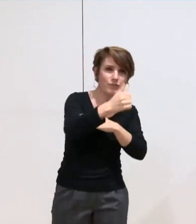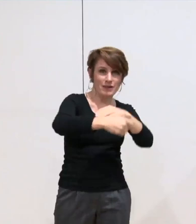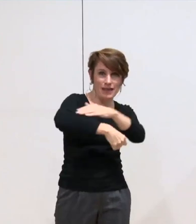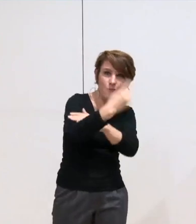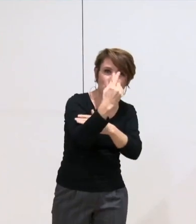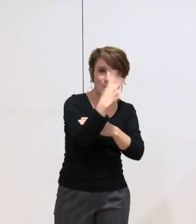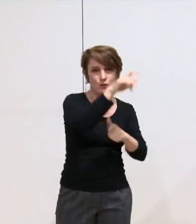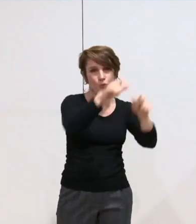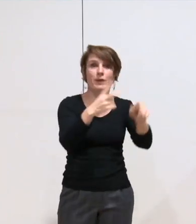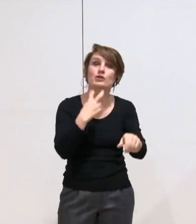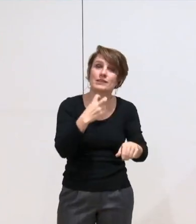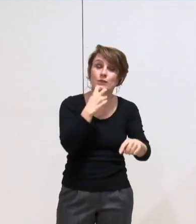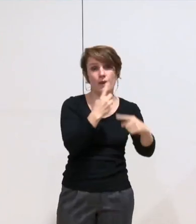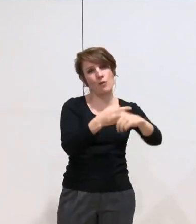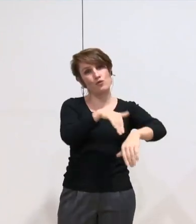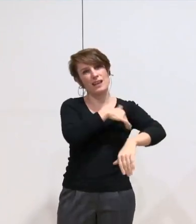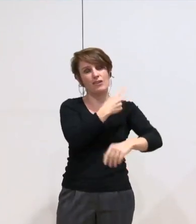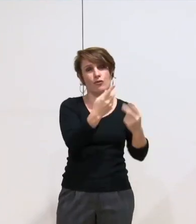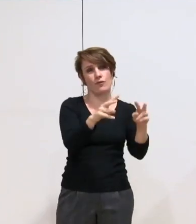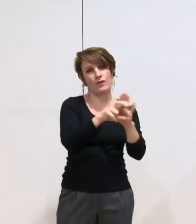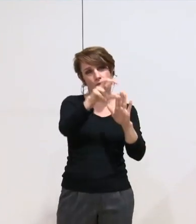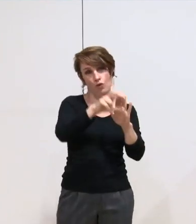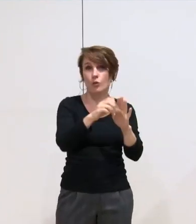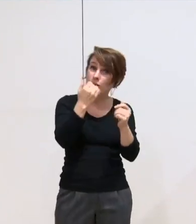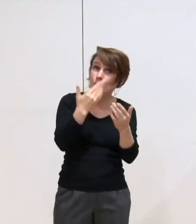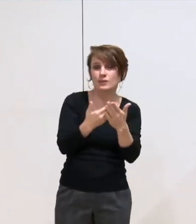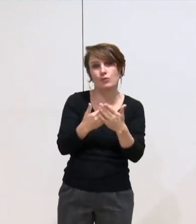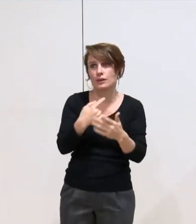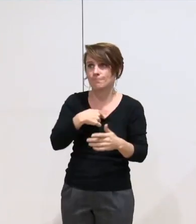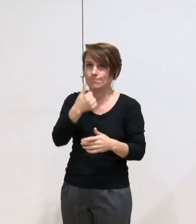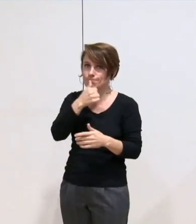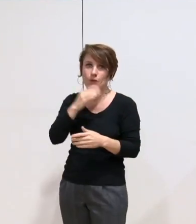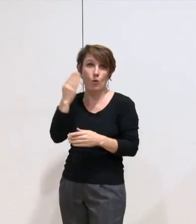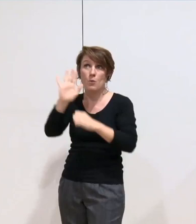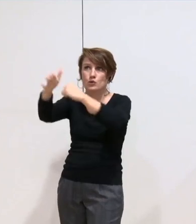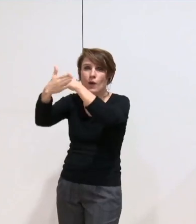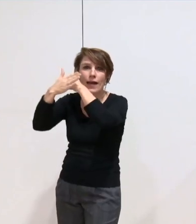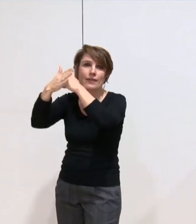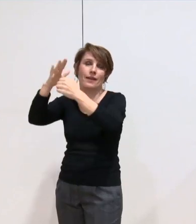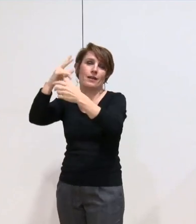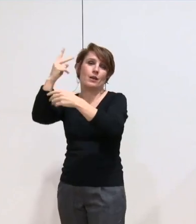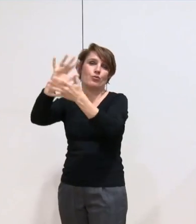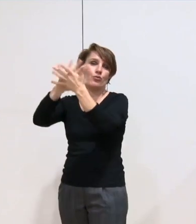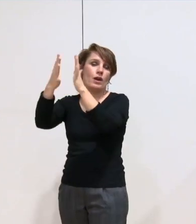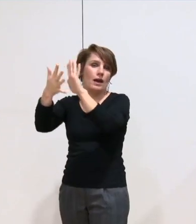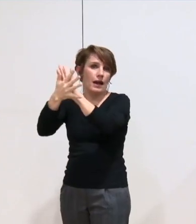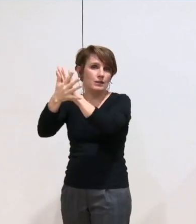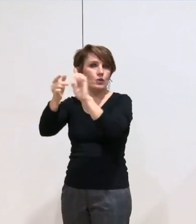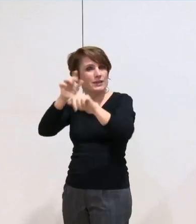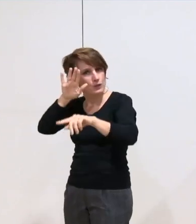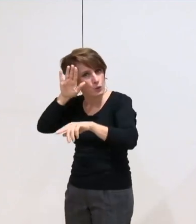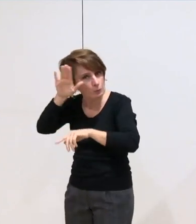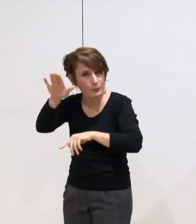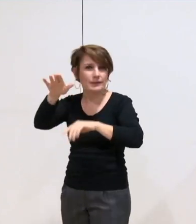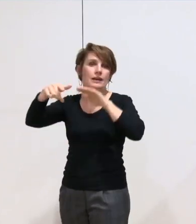de Grenoble. Et c'est bien pour ça que nous avons besoin aussi de l'appui de certains acteurs, en particulier des militants du monde du logiciel libre